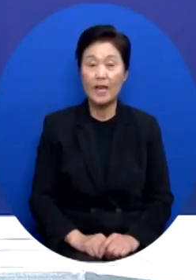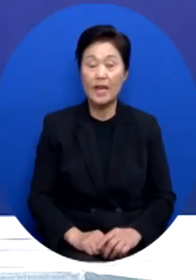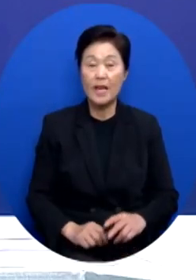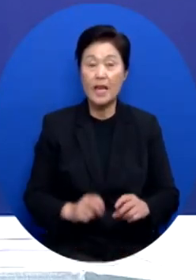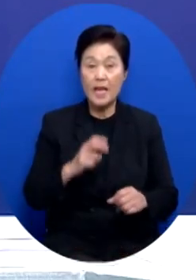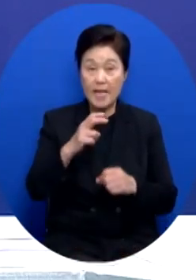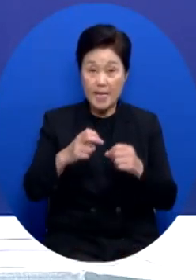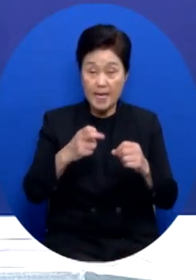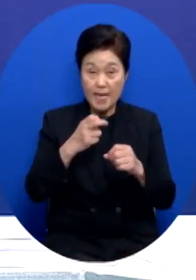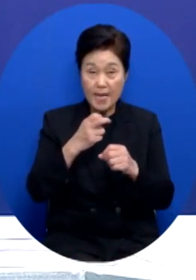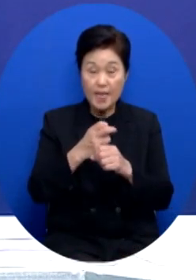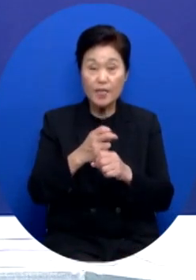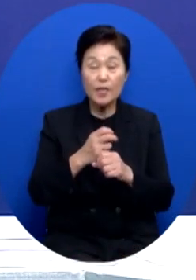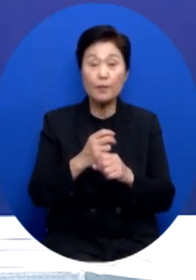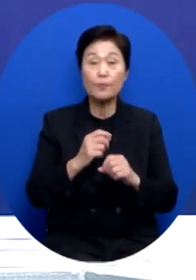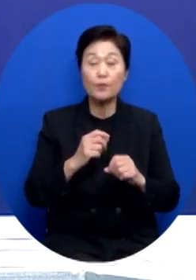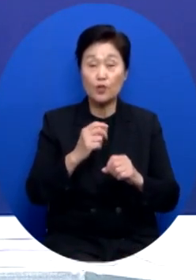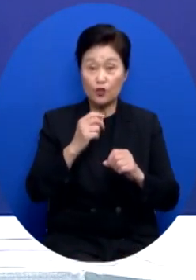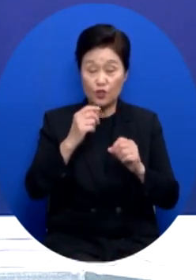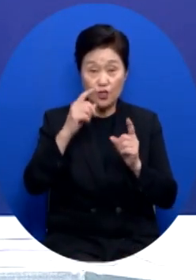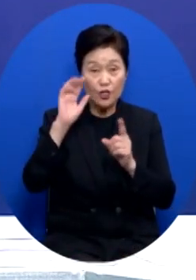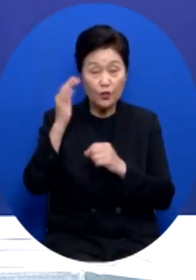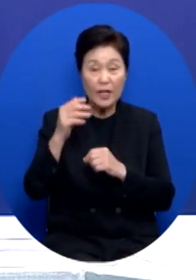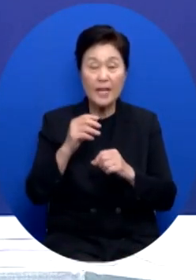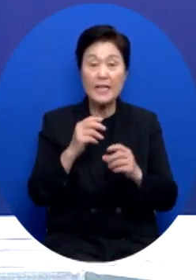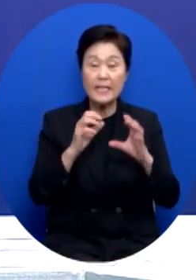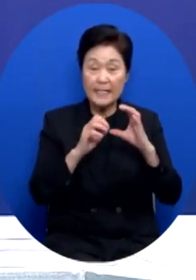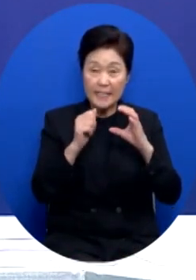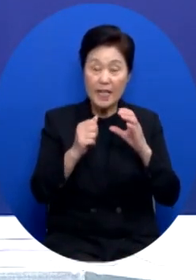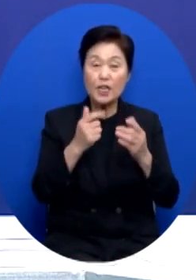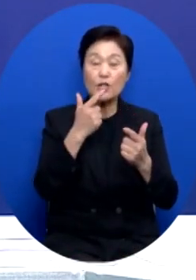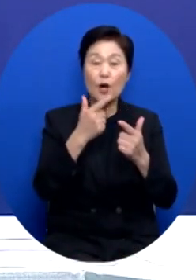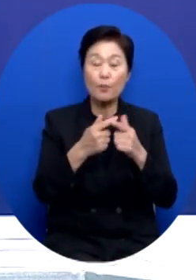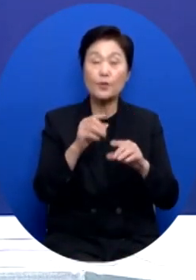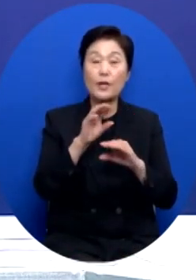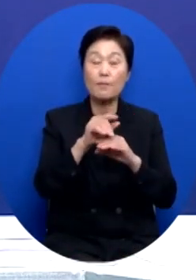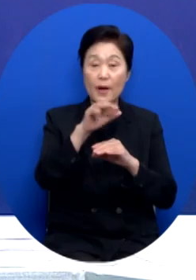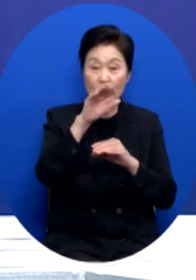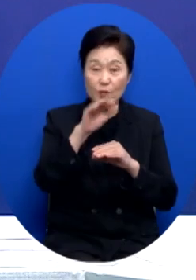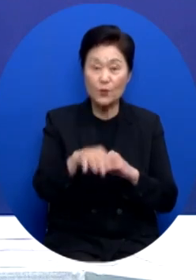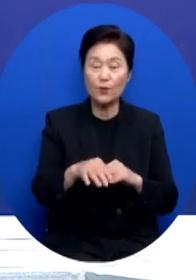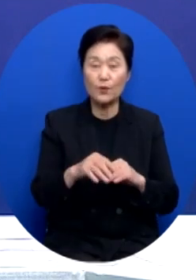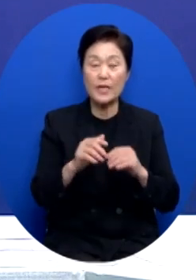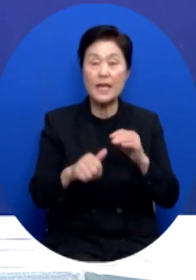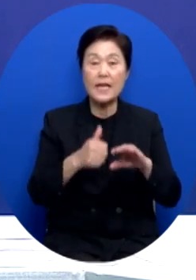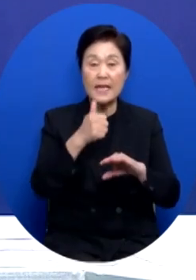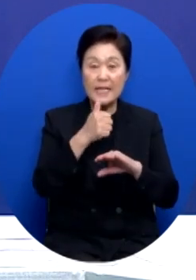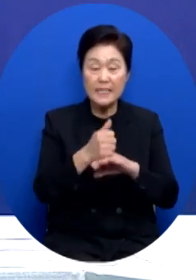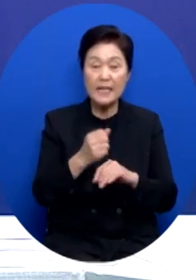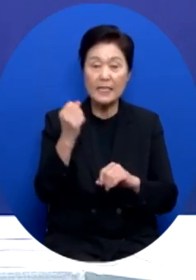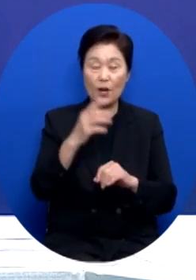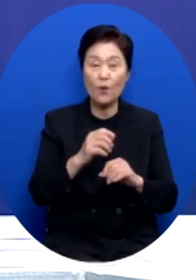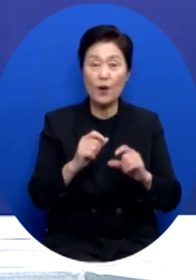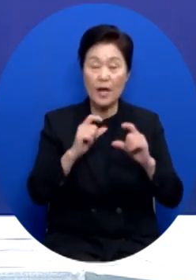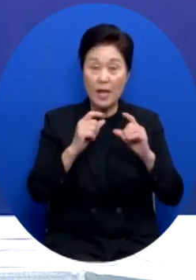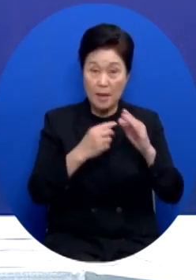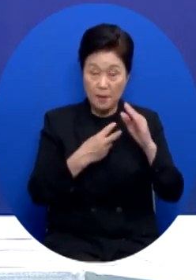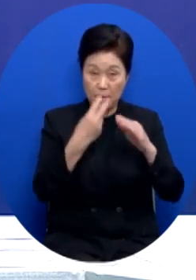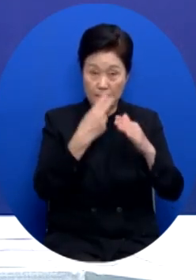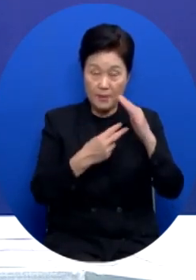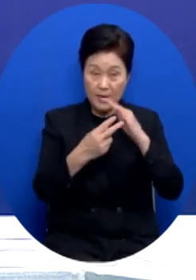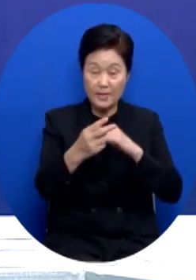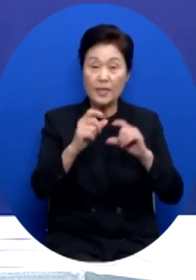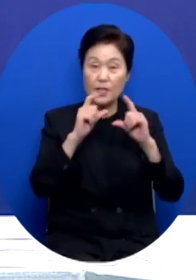올해로 20주년을 맞은 CTS 부산 방송이 제2대 이사장 취임식과 비전 선포식을 열고 새로운 출발을 선언했는데요. 그